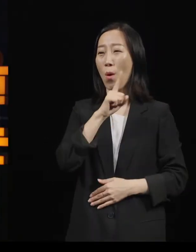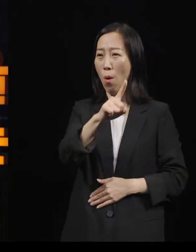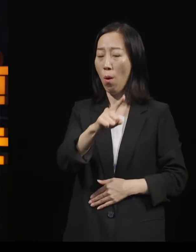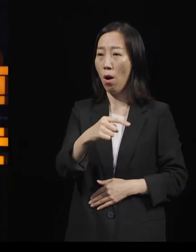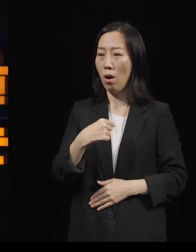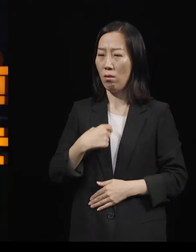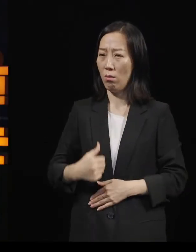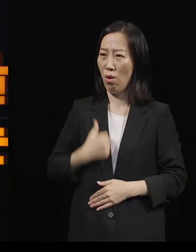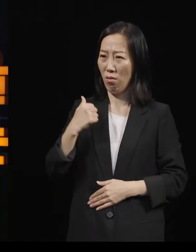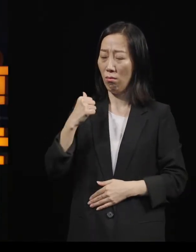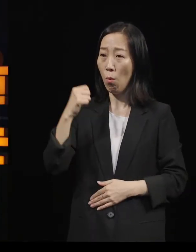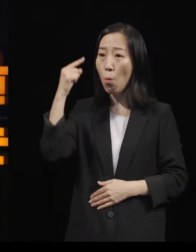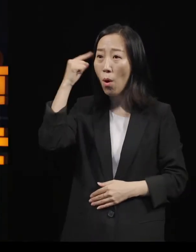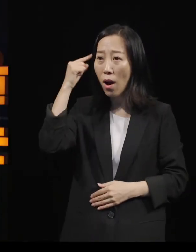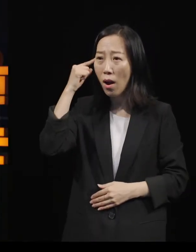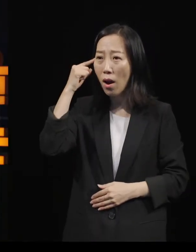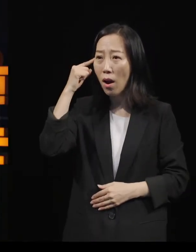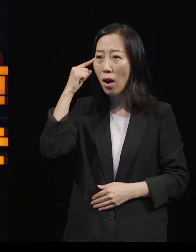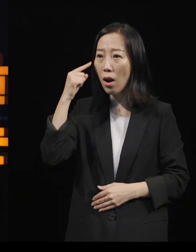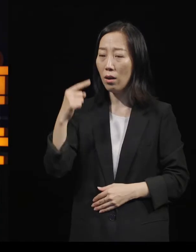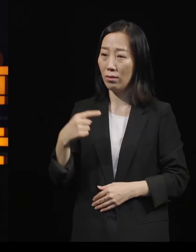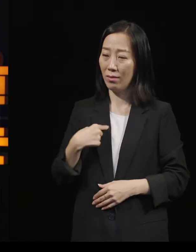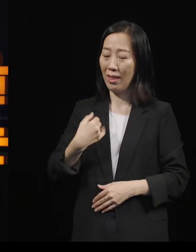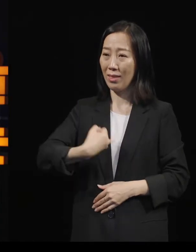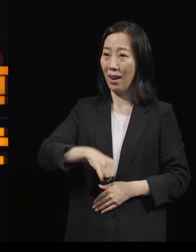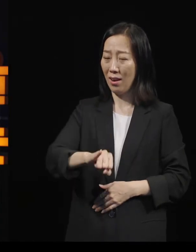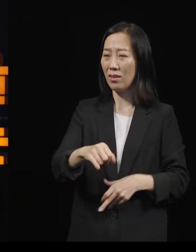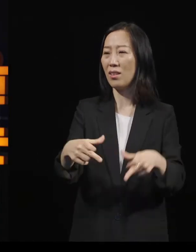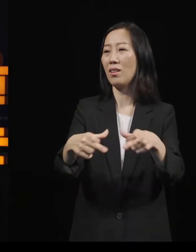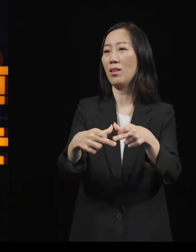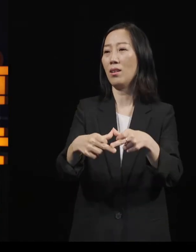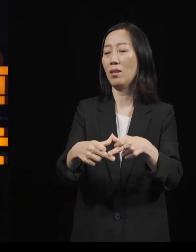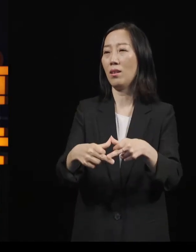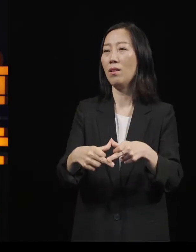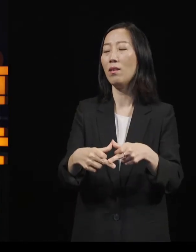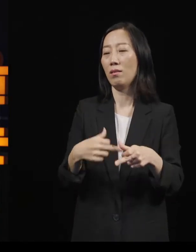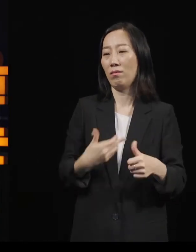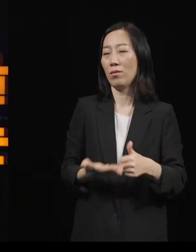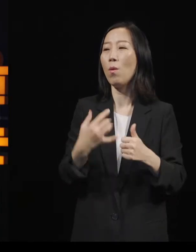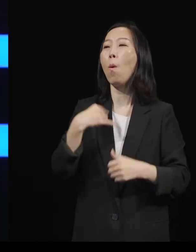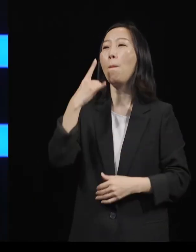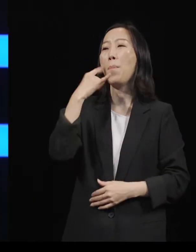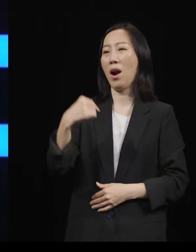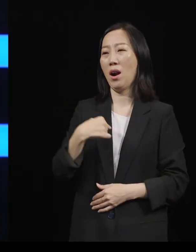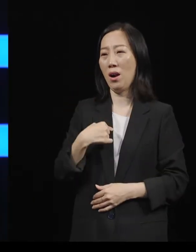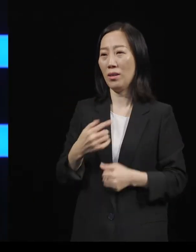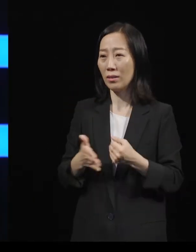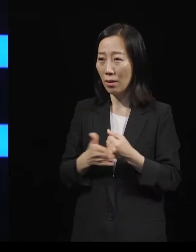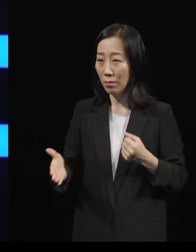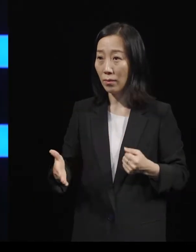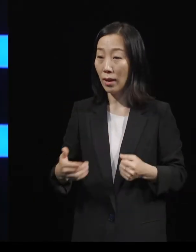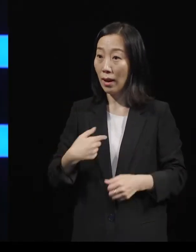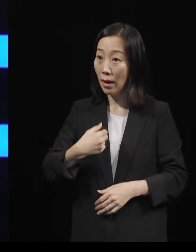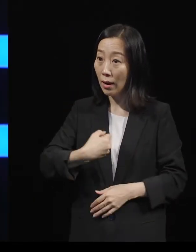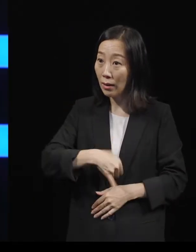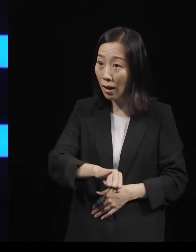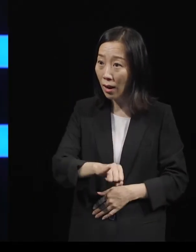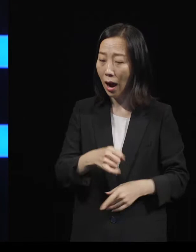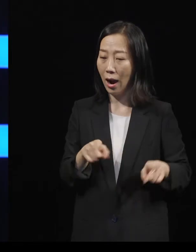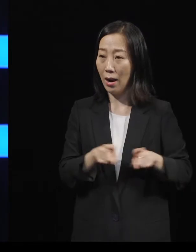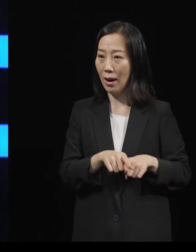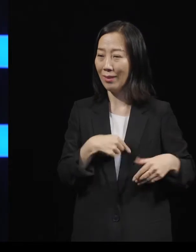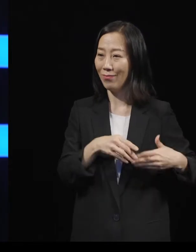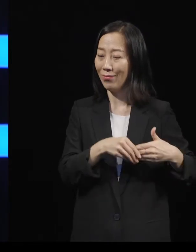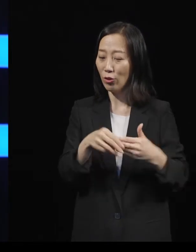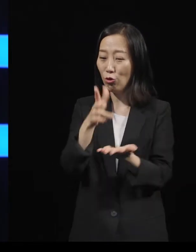화가 났었냐면요. 저는 바로 장애아이의 엄마이기 때문입니다. 아이랑 함께 장애인